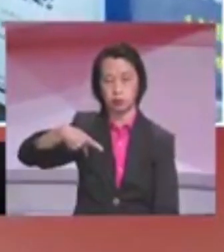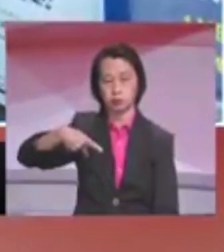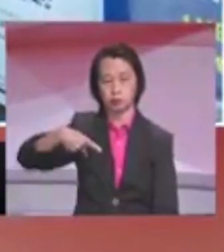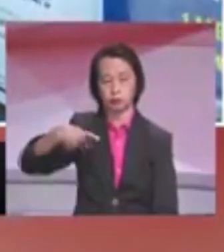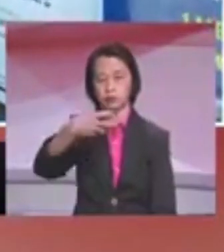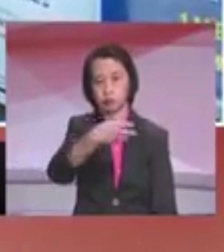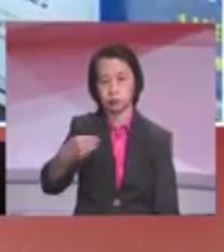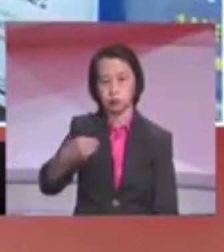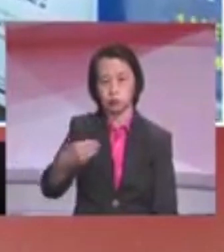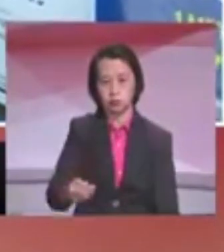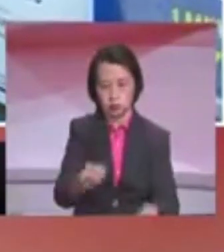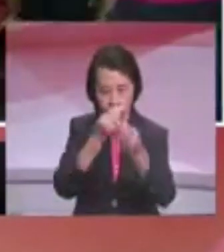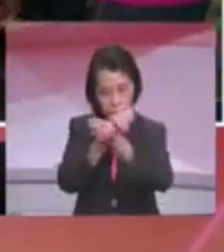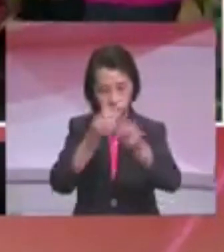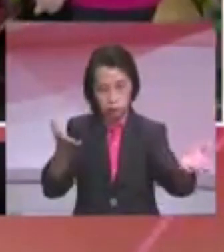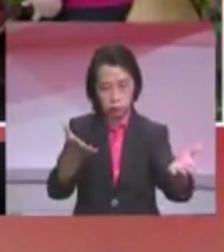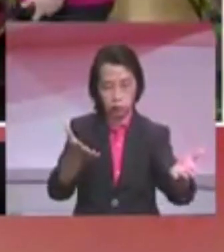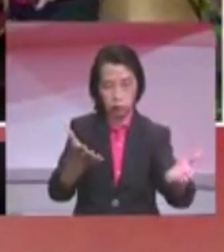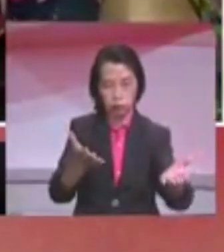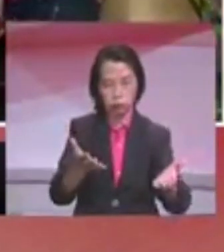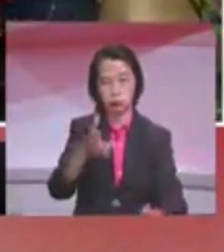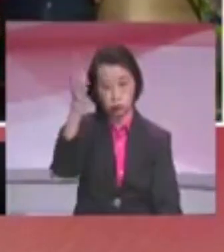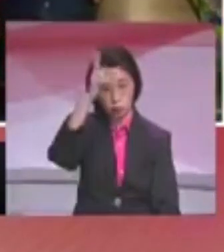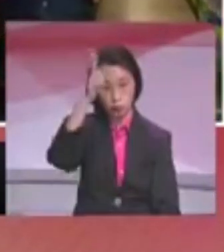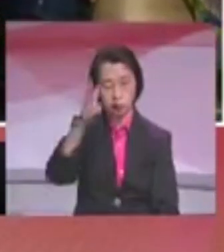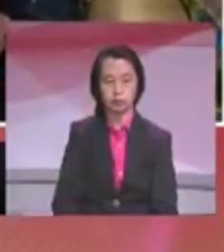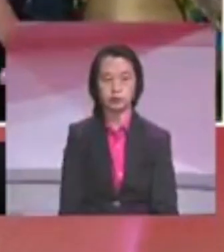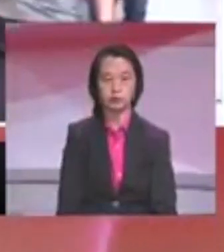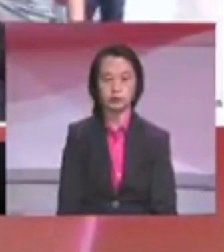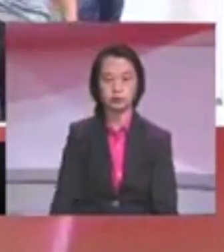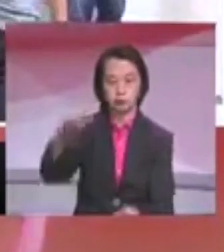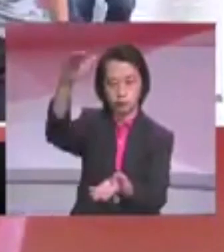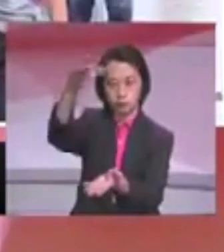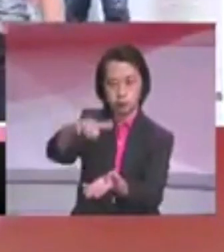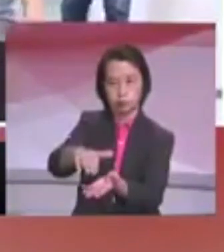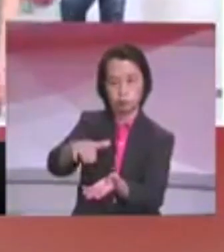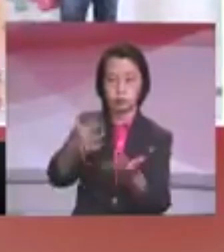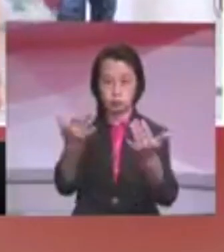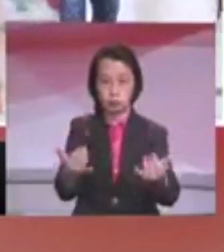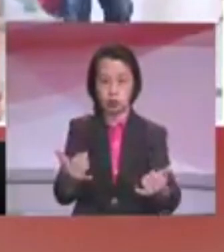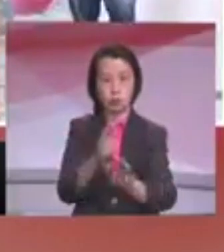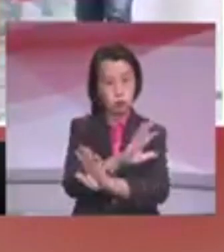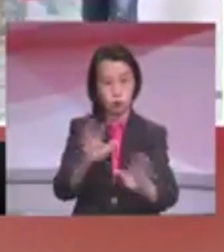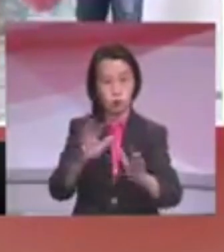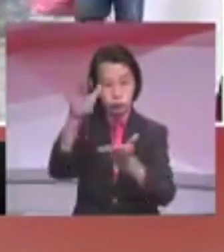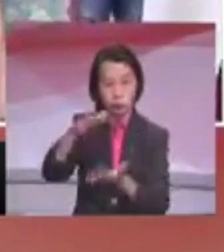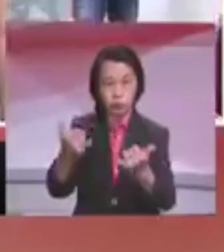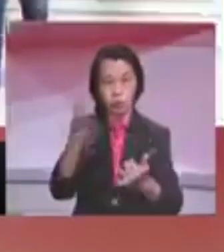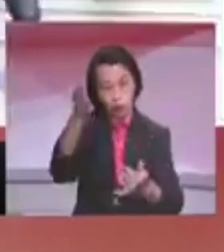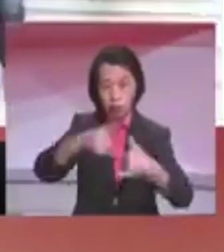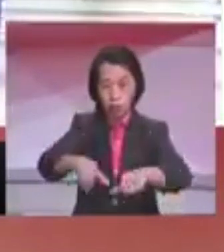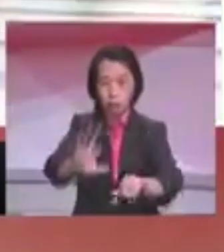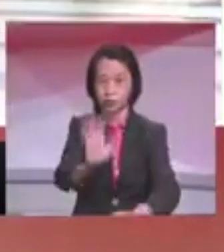dikuatkuasakan dan diumumkan oleh pihak kerajaan. Penurunan hari ini tidak bermakna ianya akan